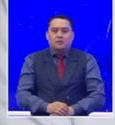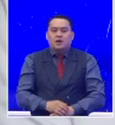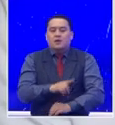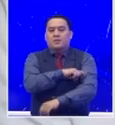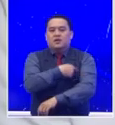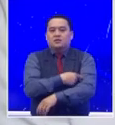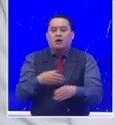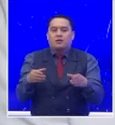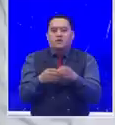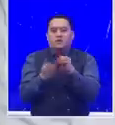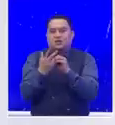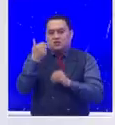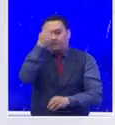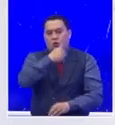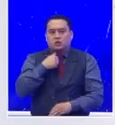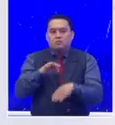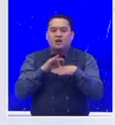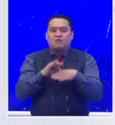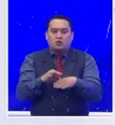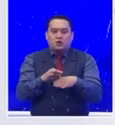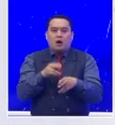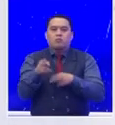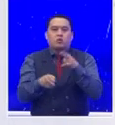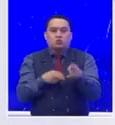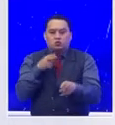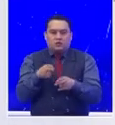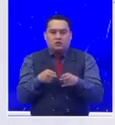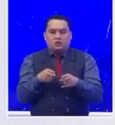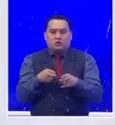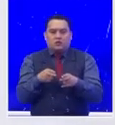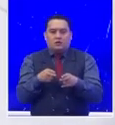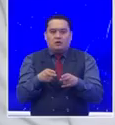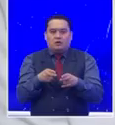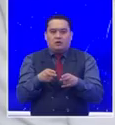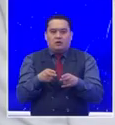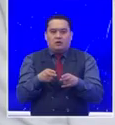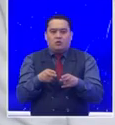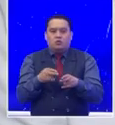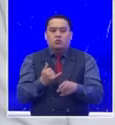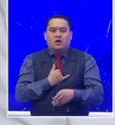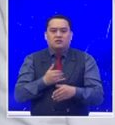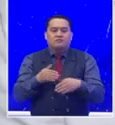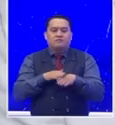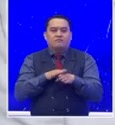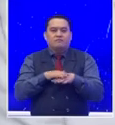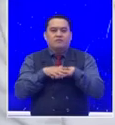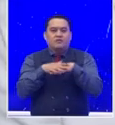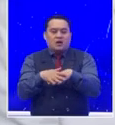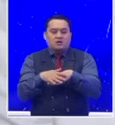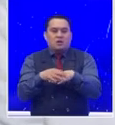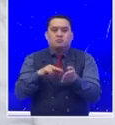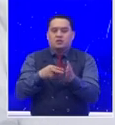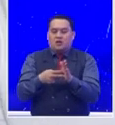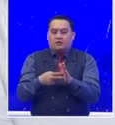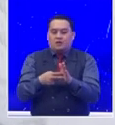с 2013 года проводим операции по квоте. В основном квоты выделяются у нас плановые госпитализации.